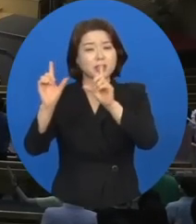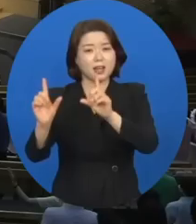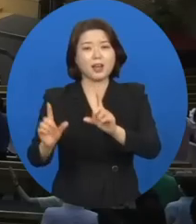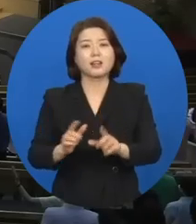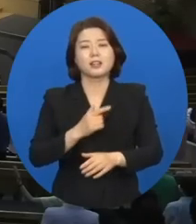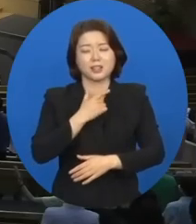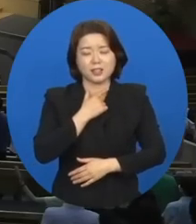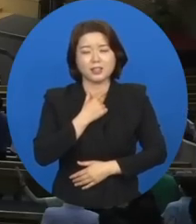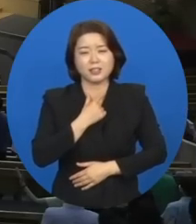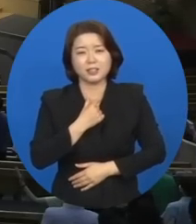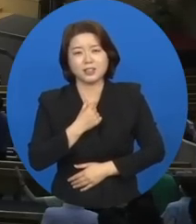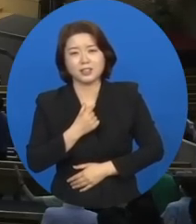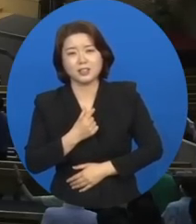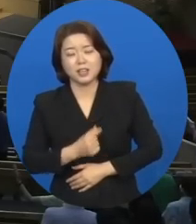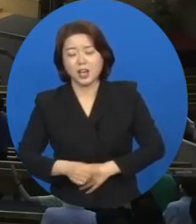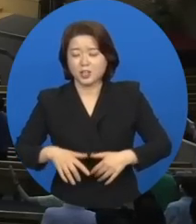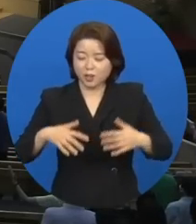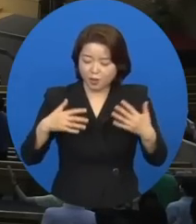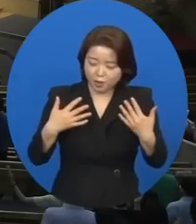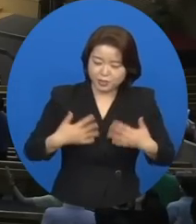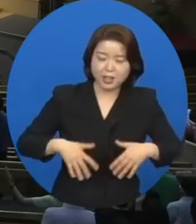순종하며 살리